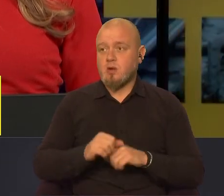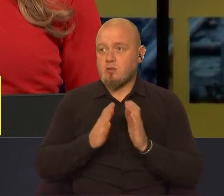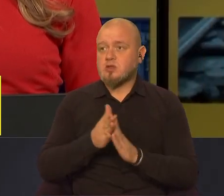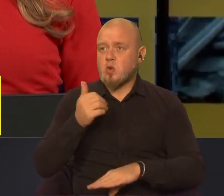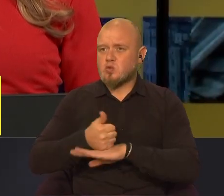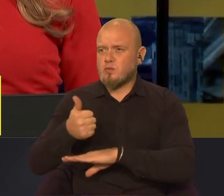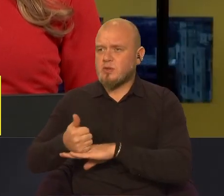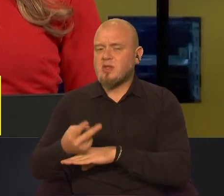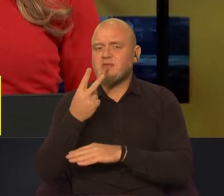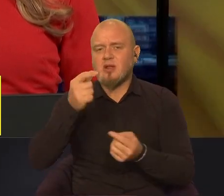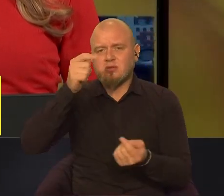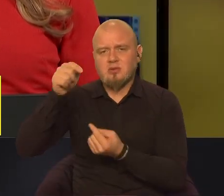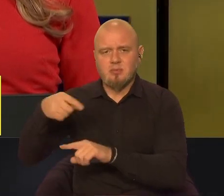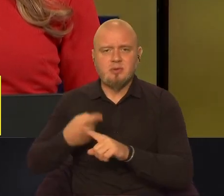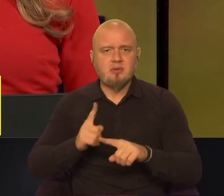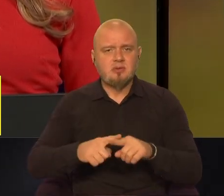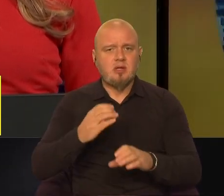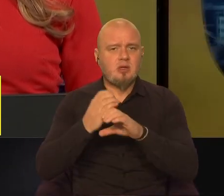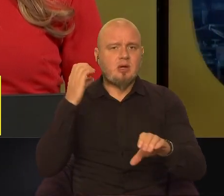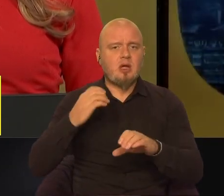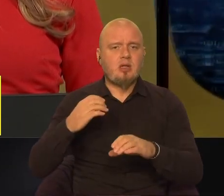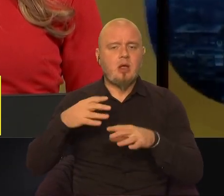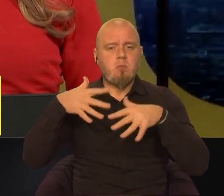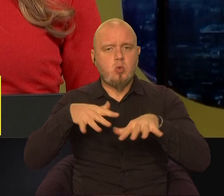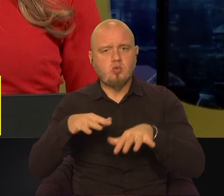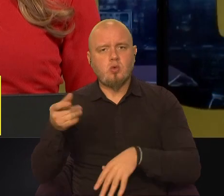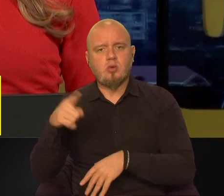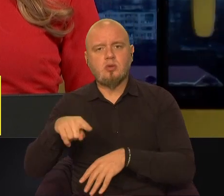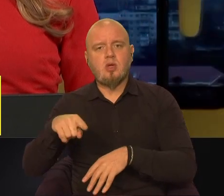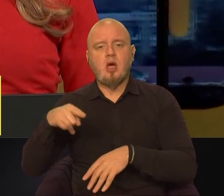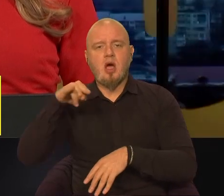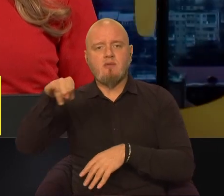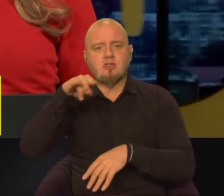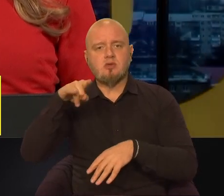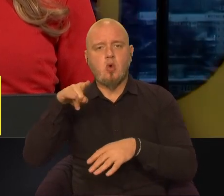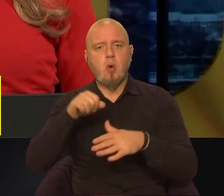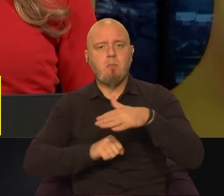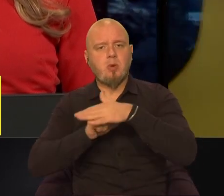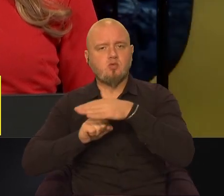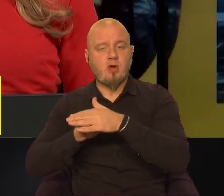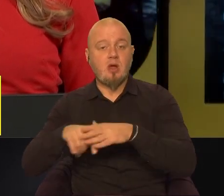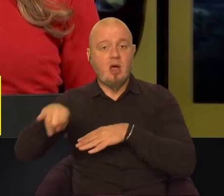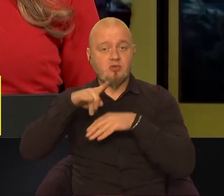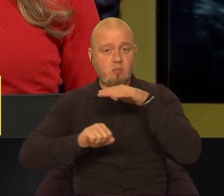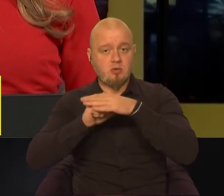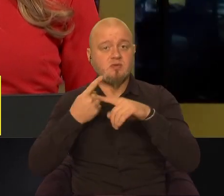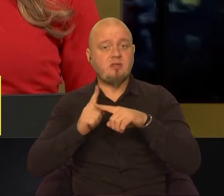Основні два типи – це ракети морського та авіаційного базування. Авіаційного базування –